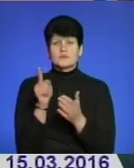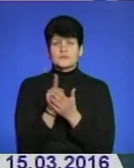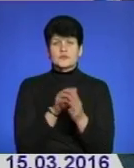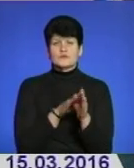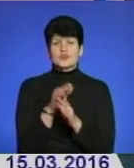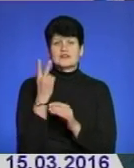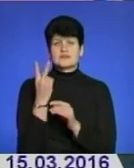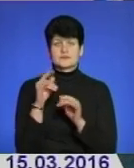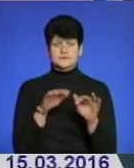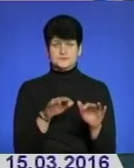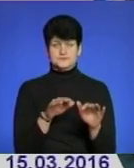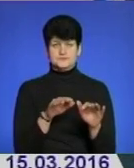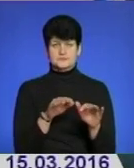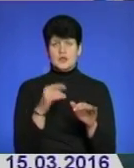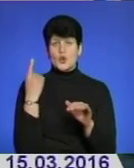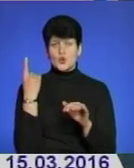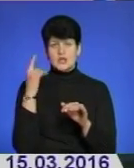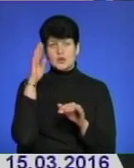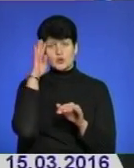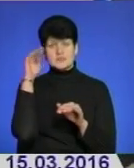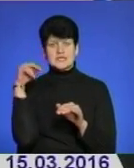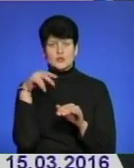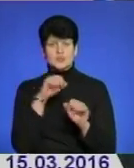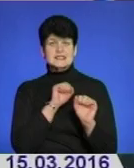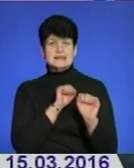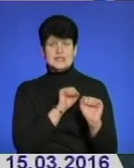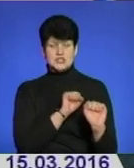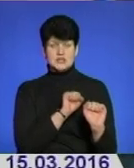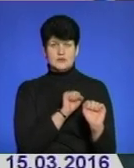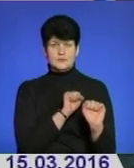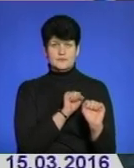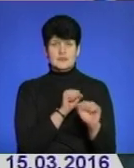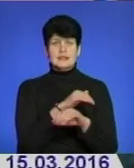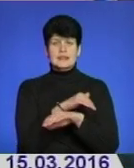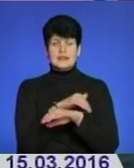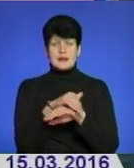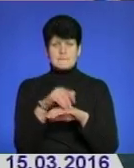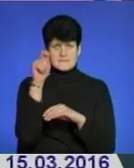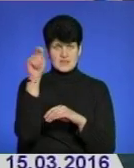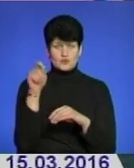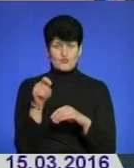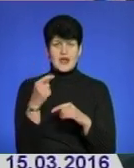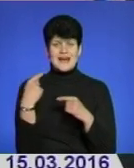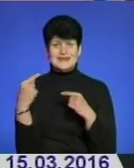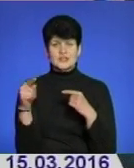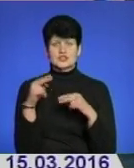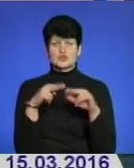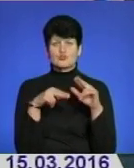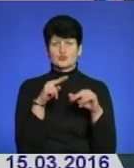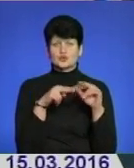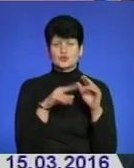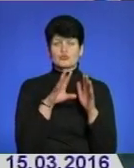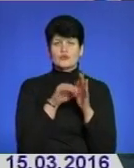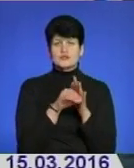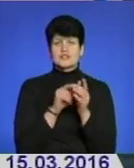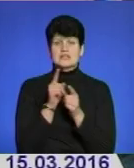дві функції. Одні хлопці йдуть, захищають на передову, а інші будують, впроваджують